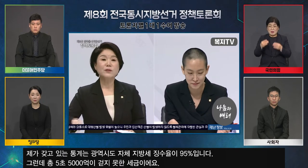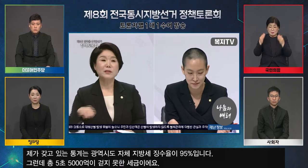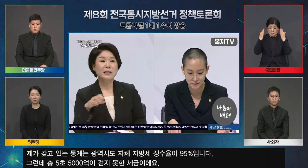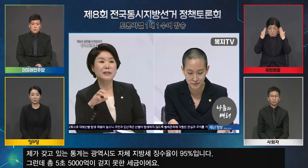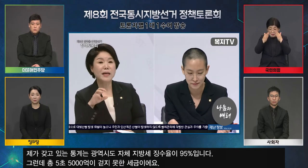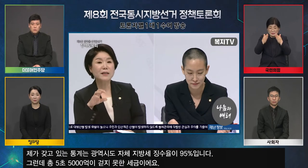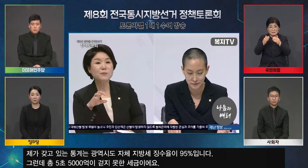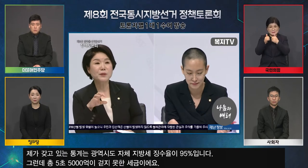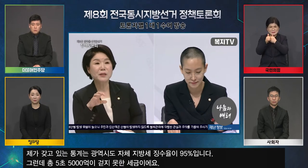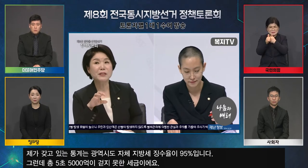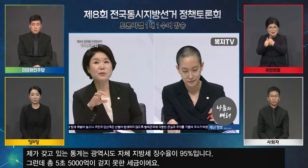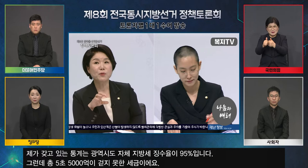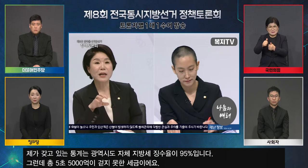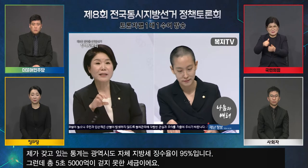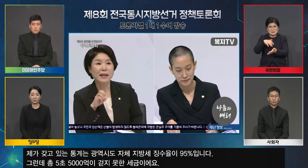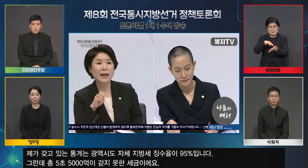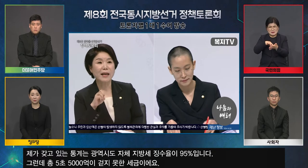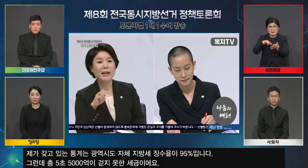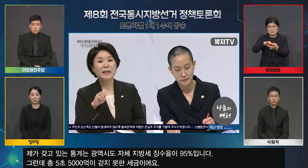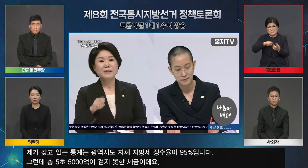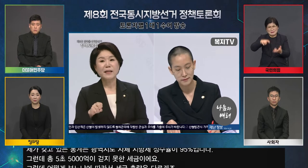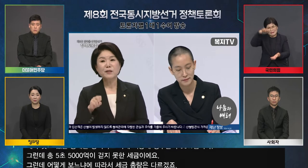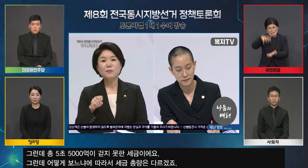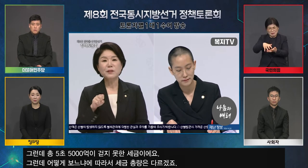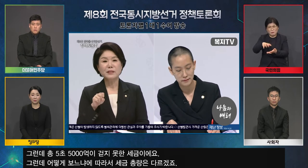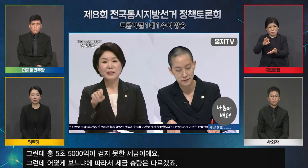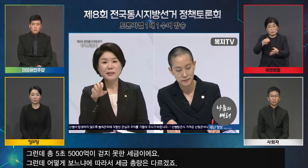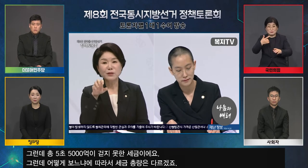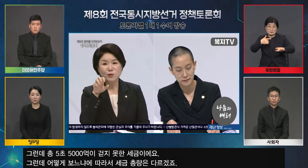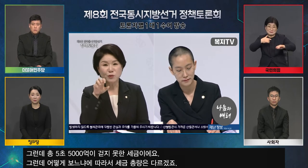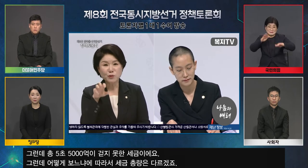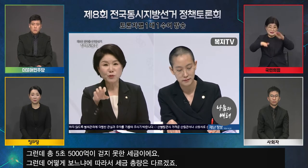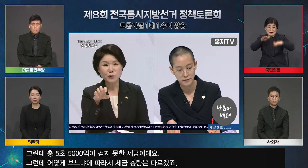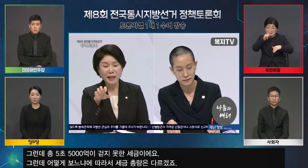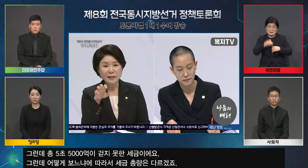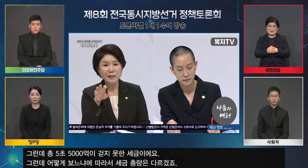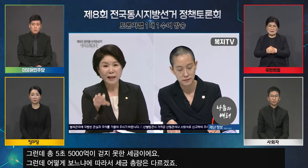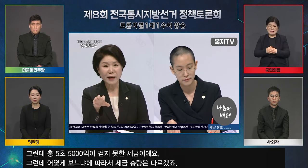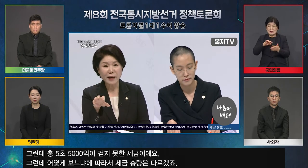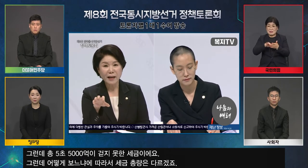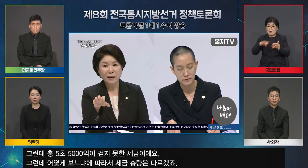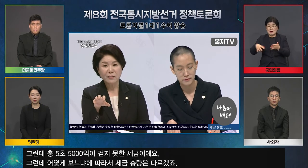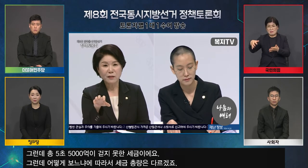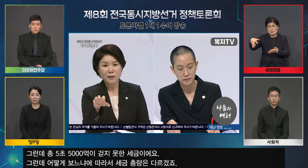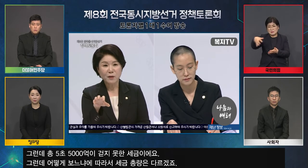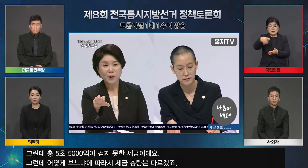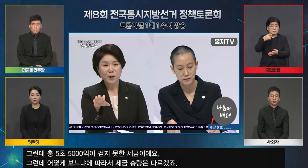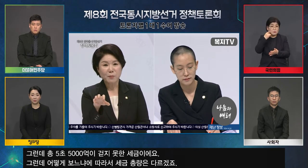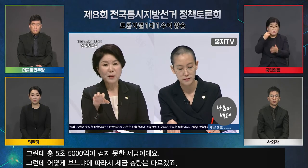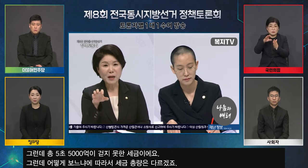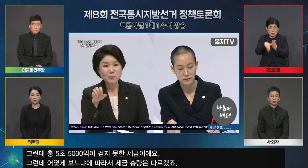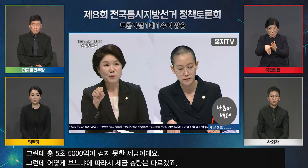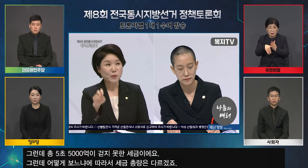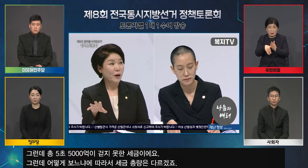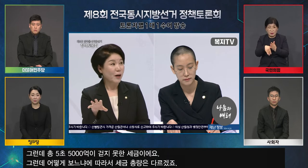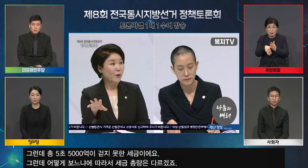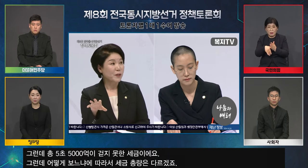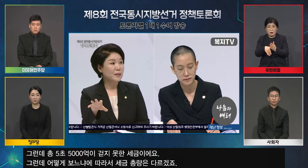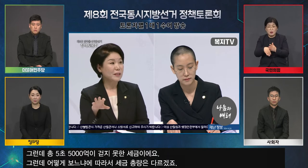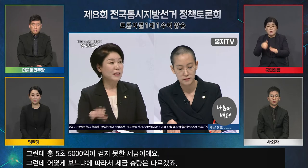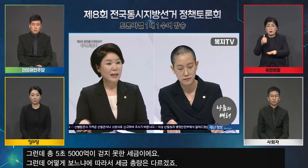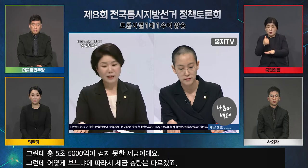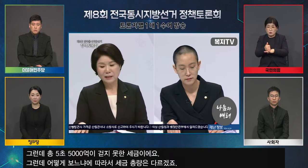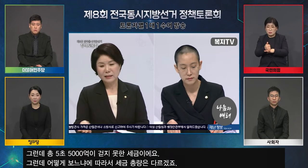그런데 저는 세금을 걷지 못할 때 세금을 징수했을 때 벌과금을